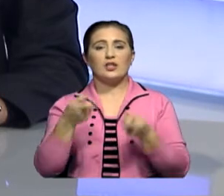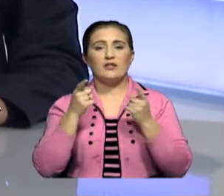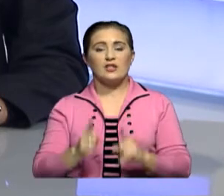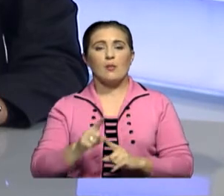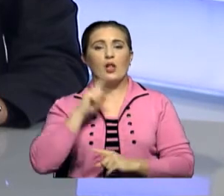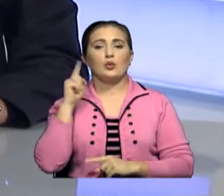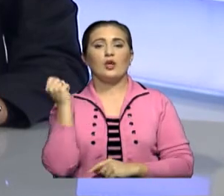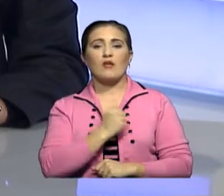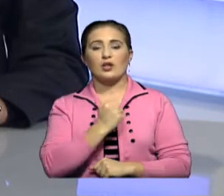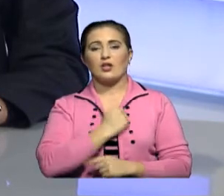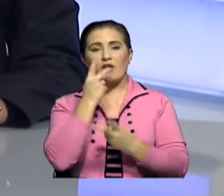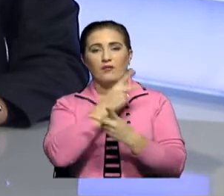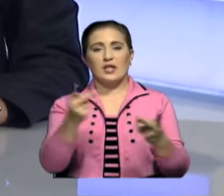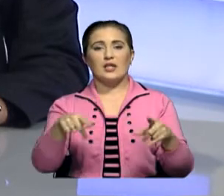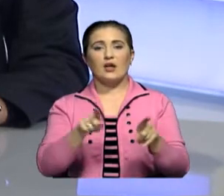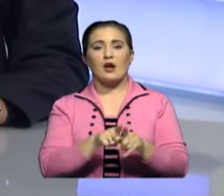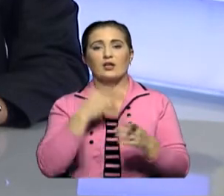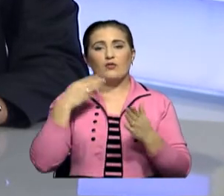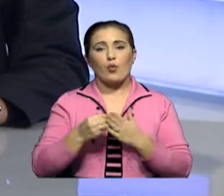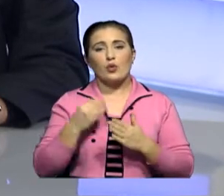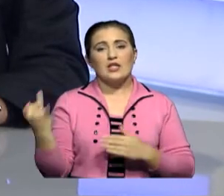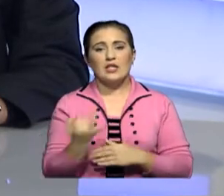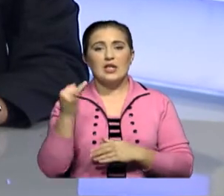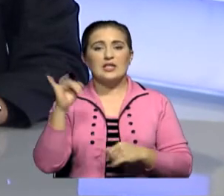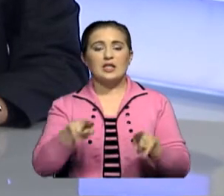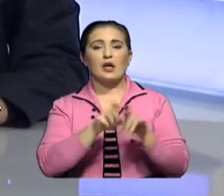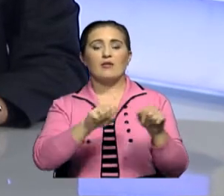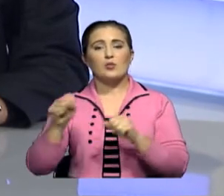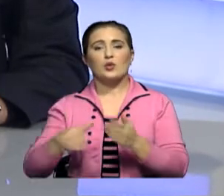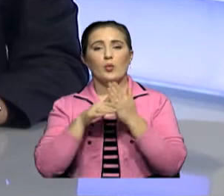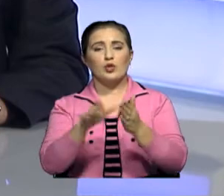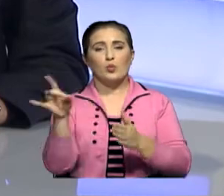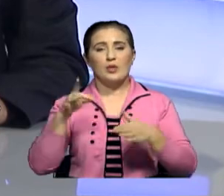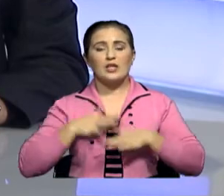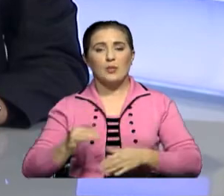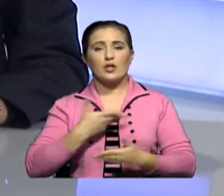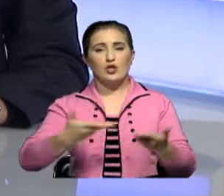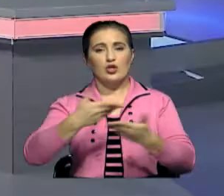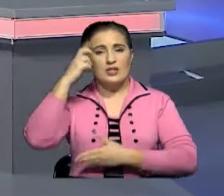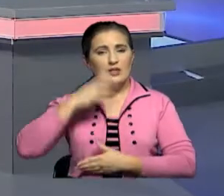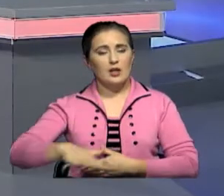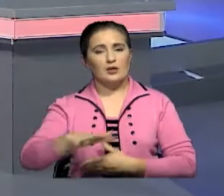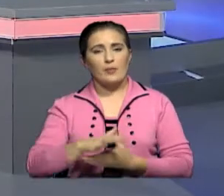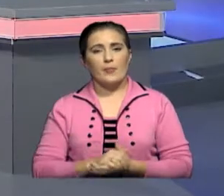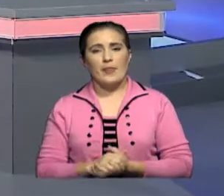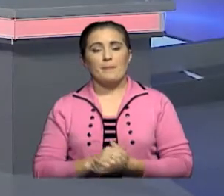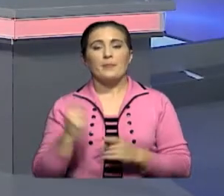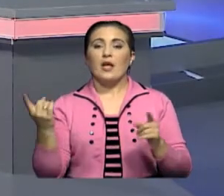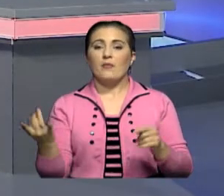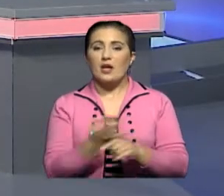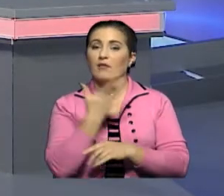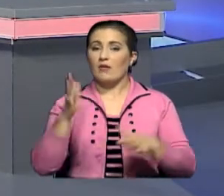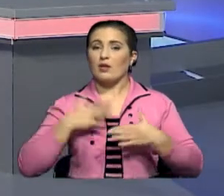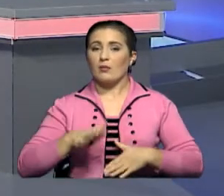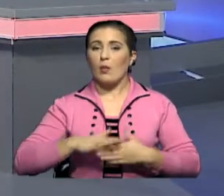молодой гвардии видят как и свой собственный интерес таки возможность помочь республики крым и нашей стране впервые в крыму